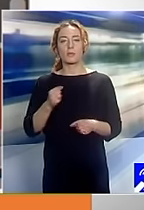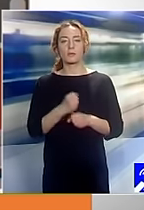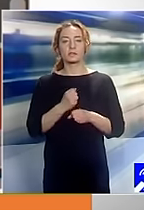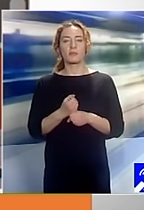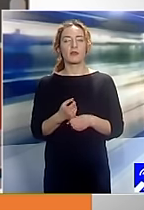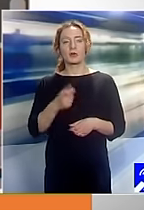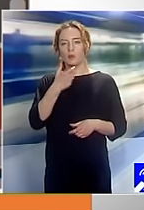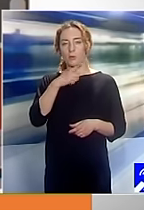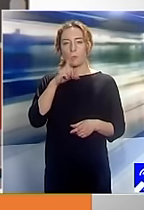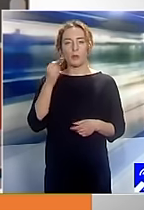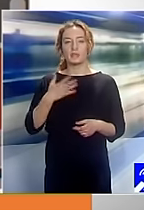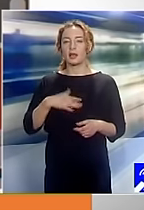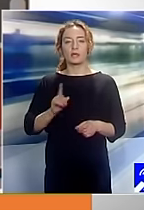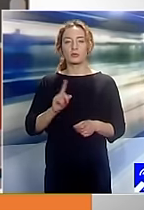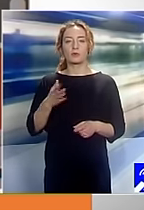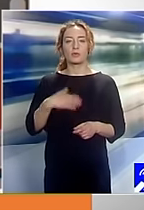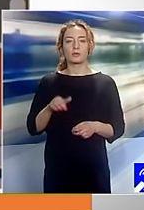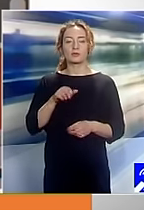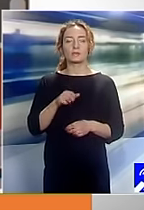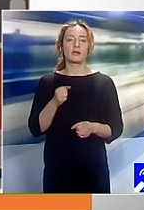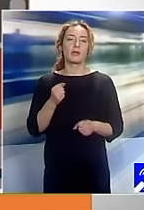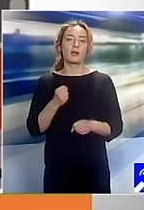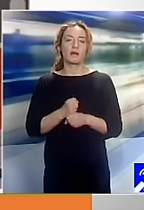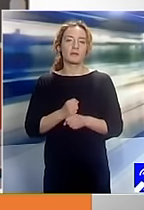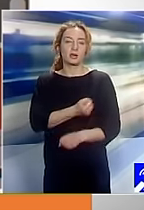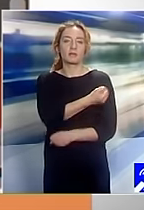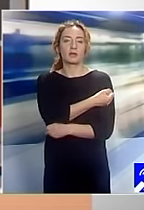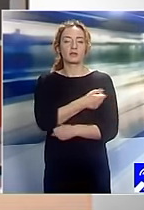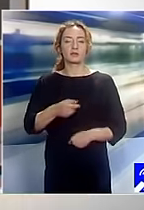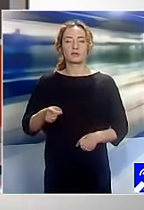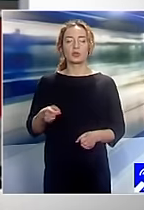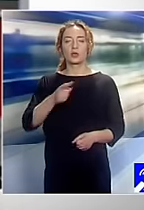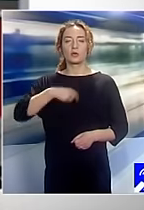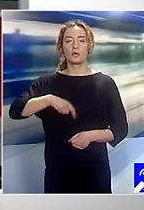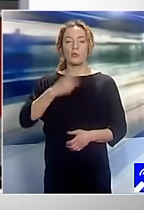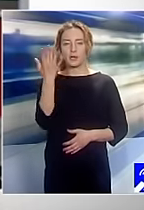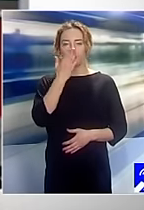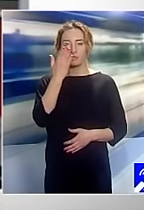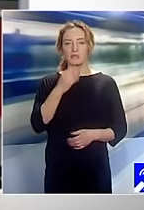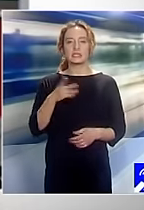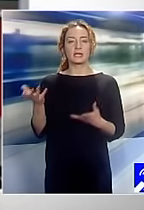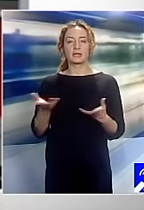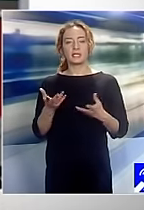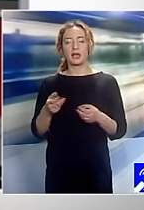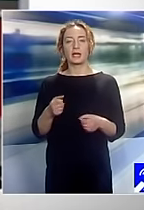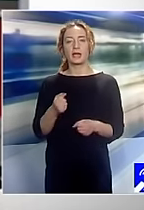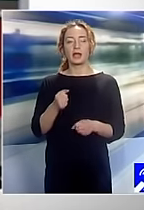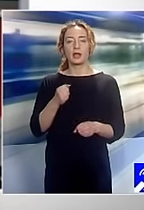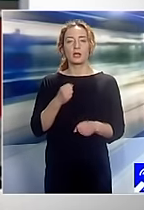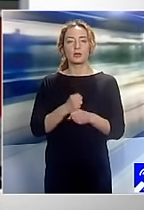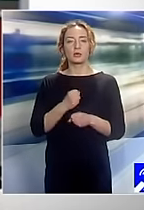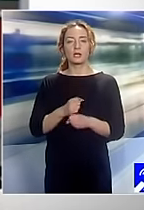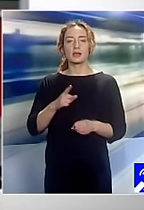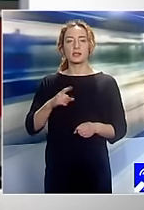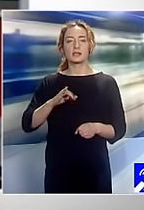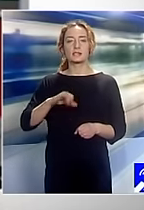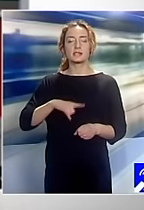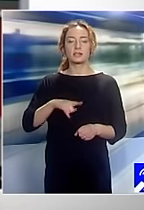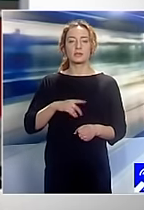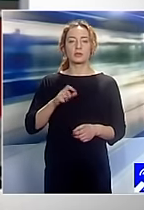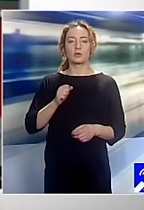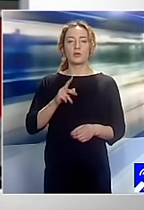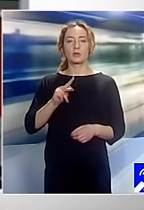să evite totuși o îmbolnăvire? Știți cum e? Noi ne-am învățat ca lucrurile care sunt, știu cu studii, lucrurile care sunt ok, să